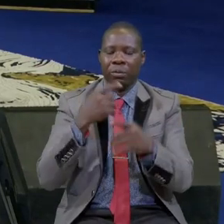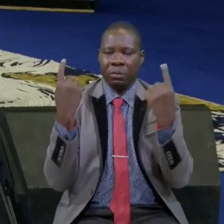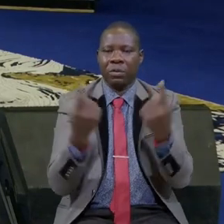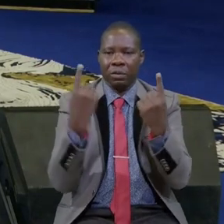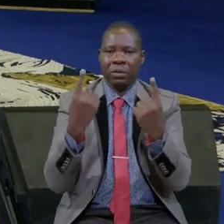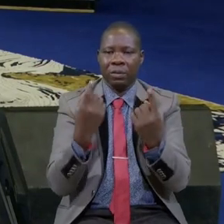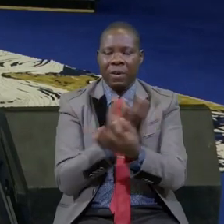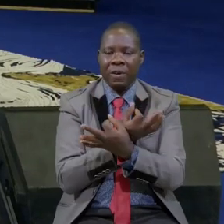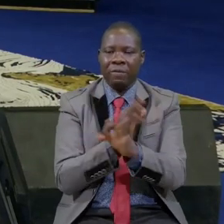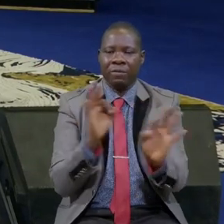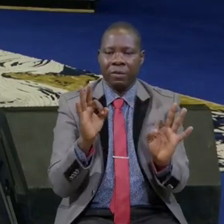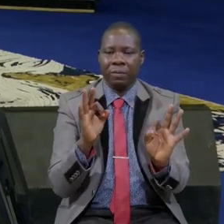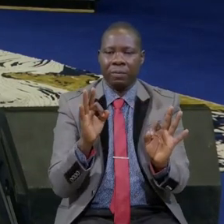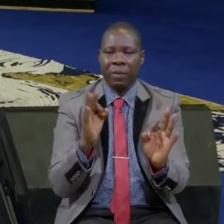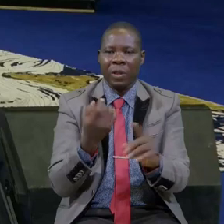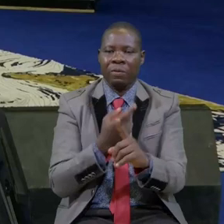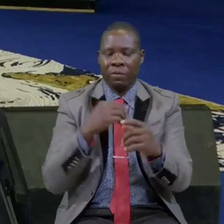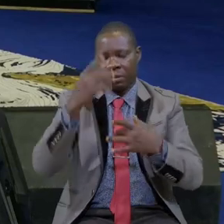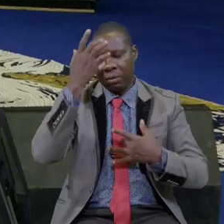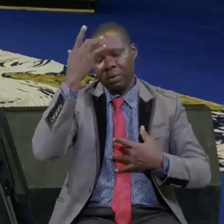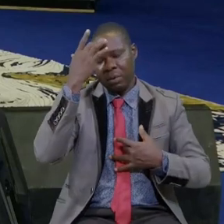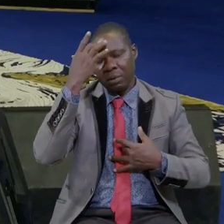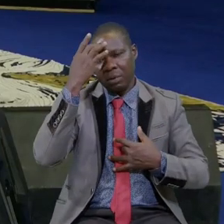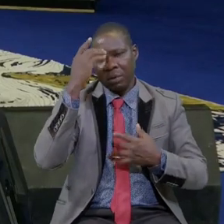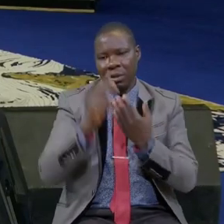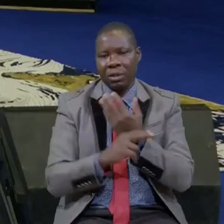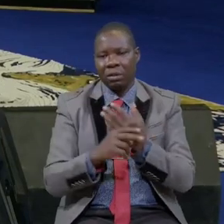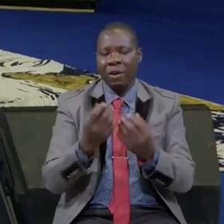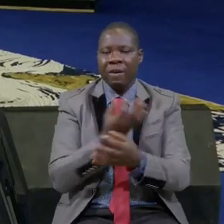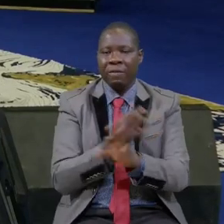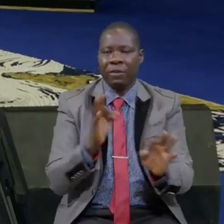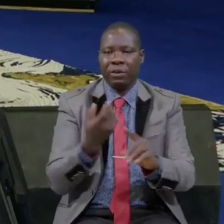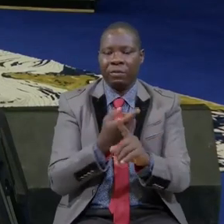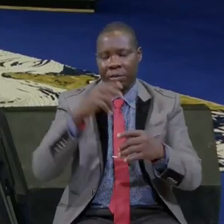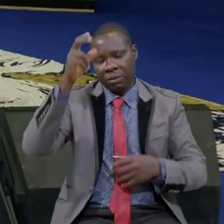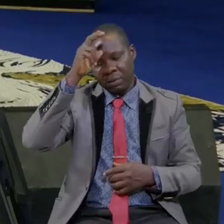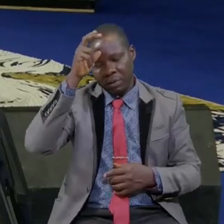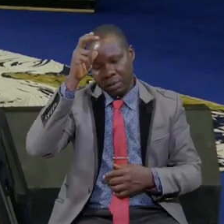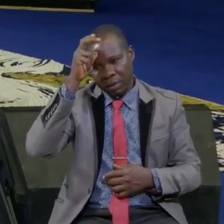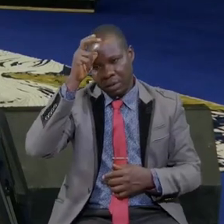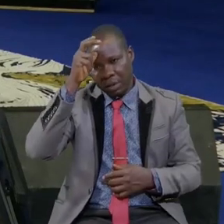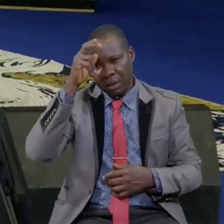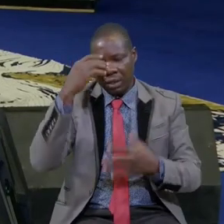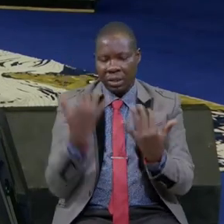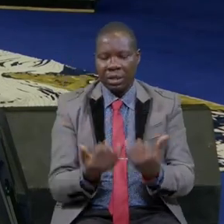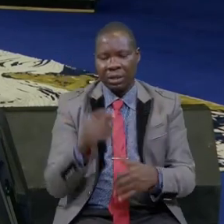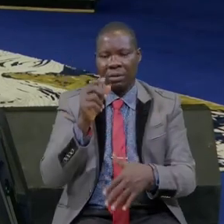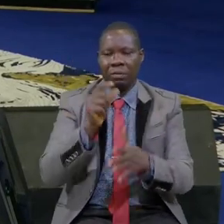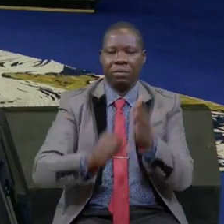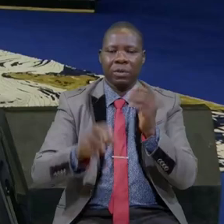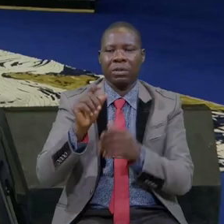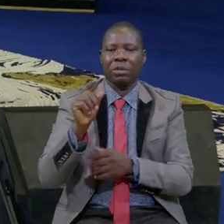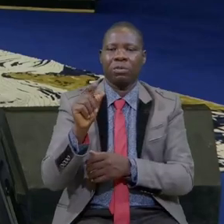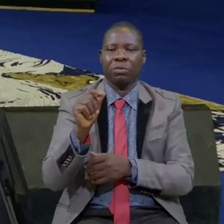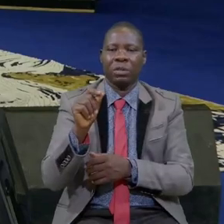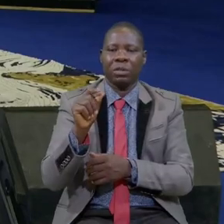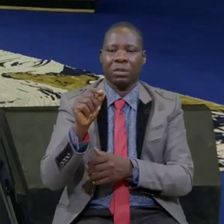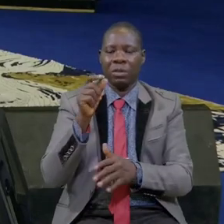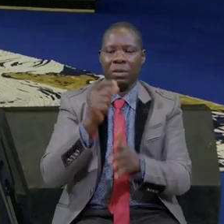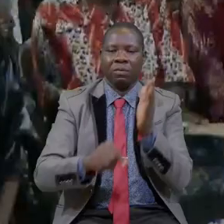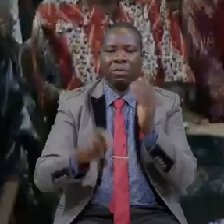péché, nous a franchis de la maladie, nous a franchis de Satan. Voyez le verset 20. Verset